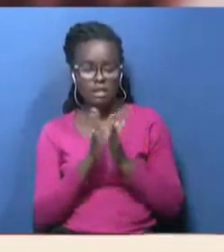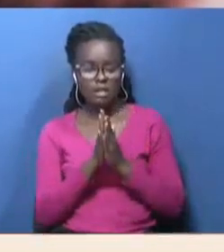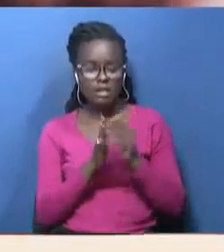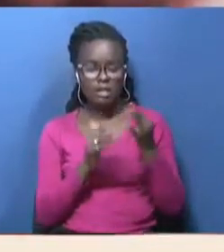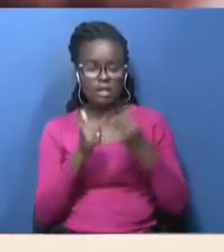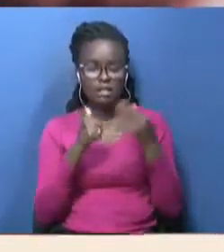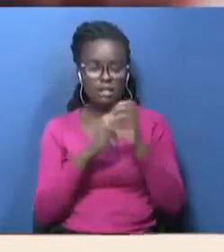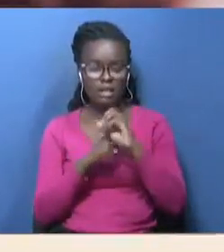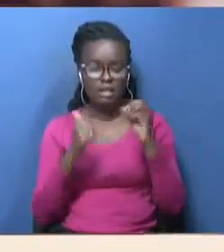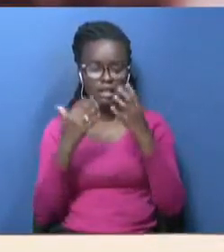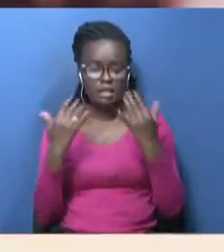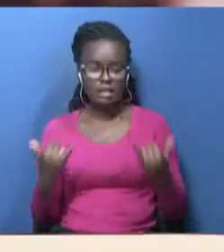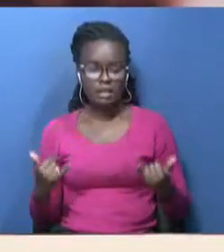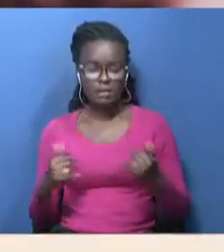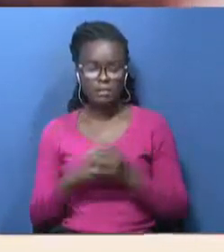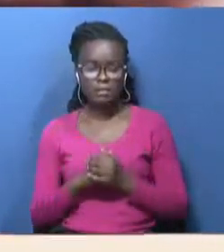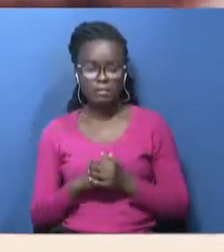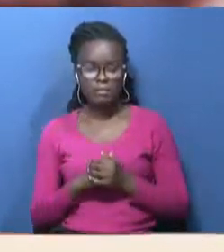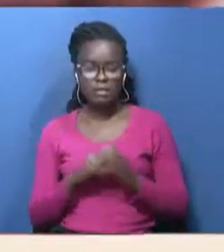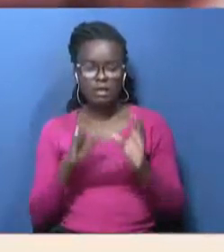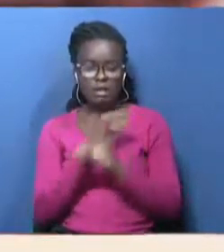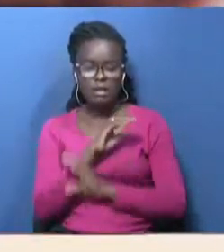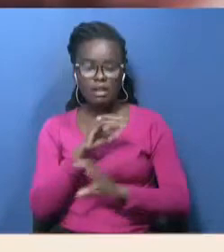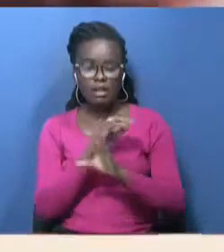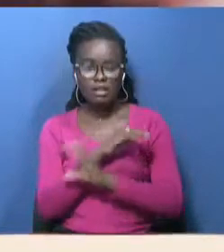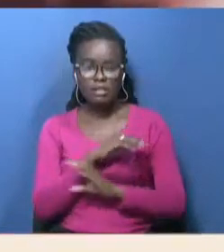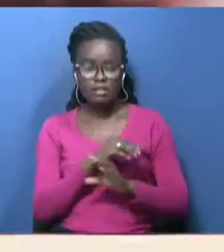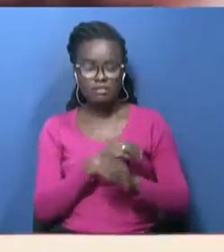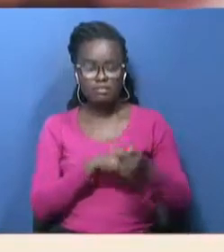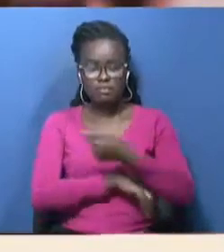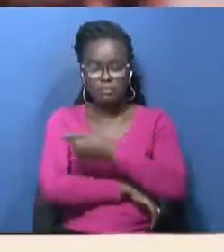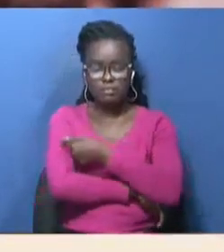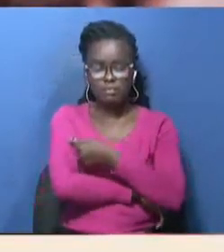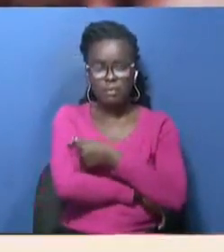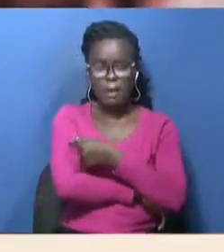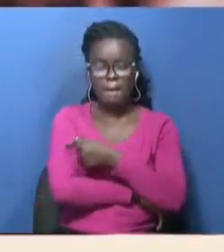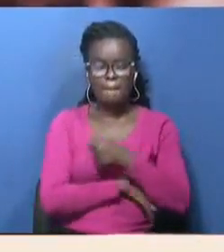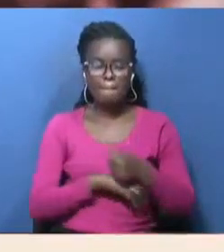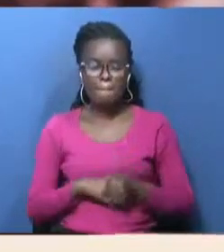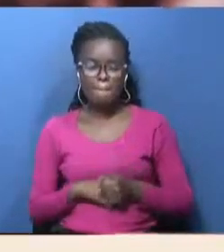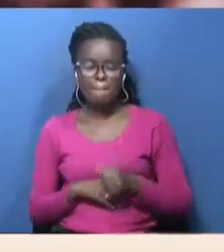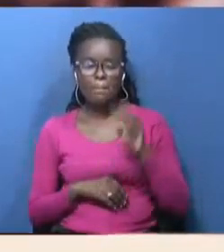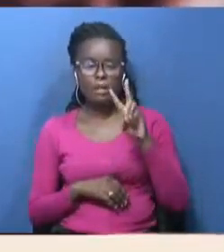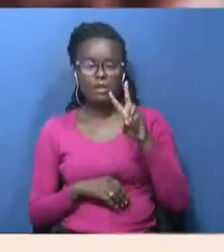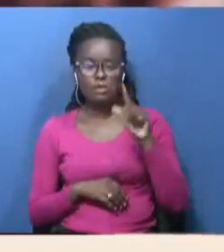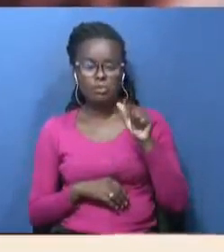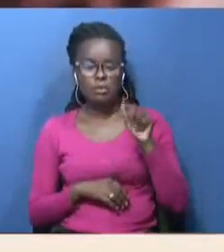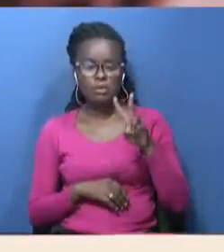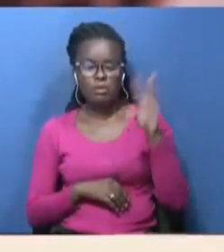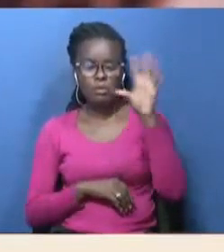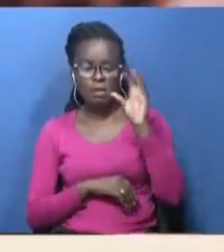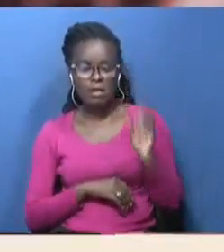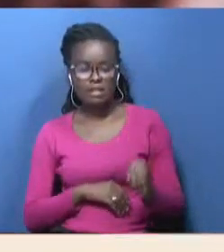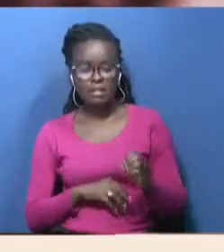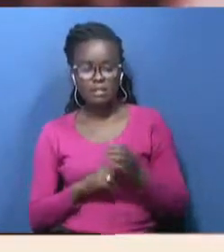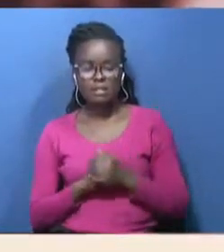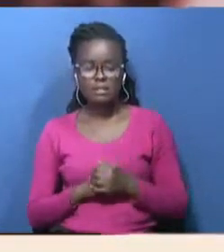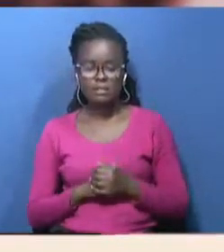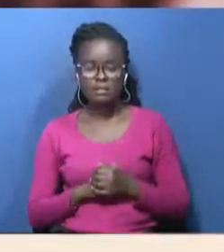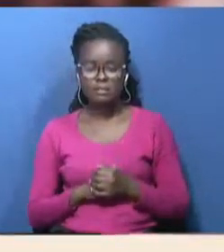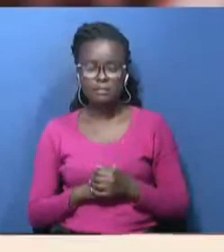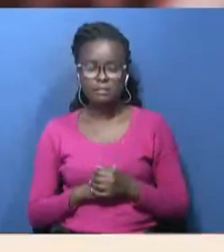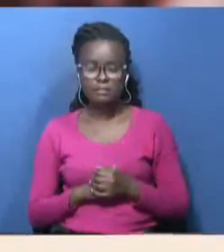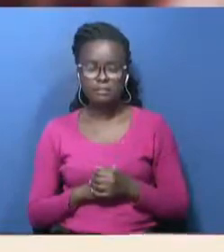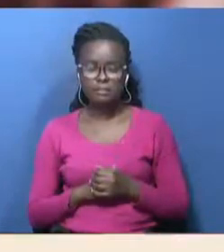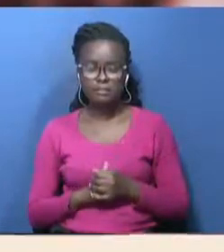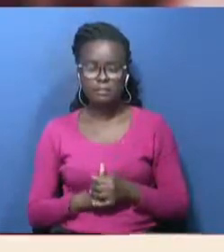3,800 gukinyaniria na riu bururi uhotete gutheca na njanjo gicunji kia 2.2 hari igana kia muingi